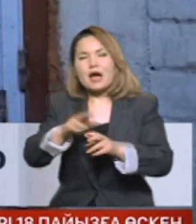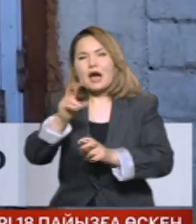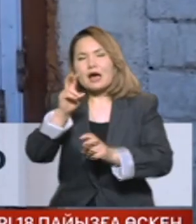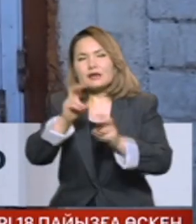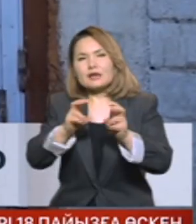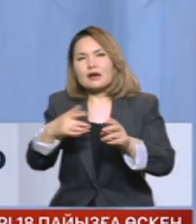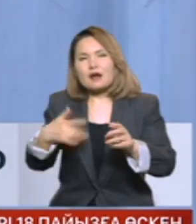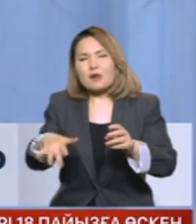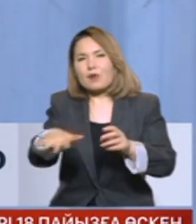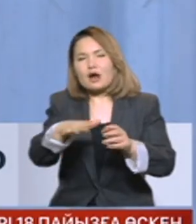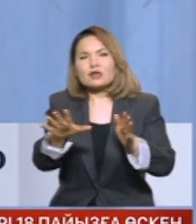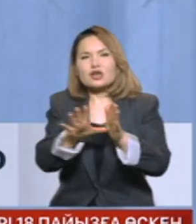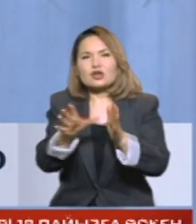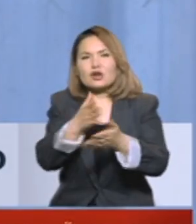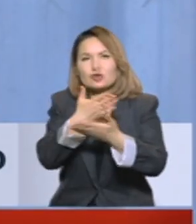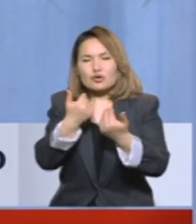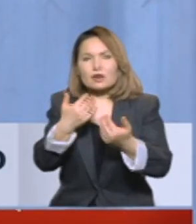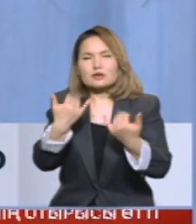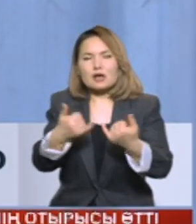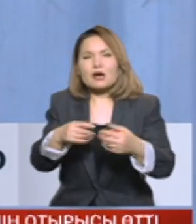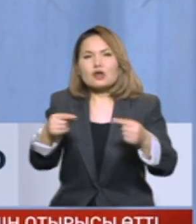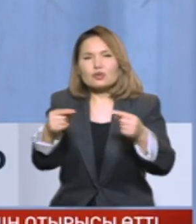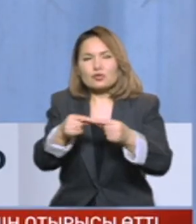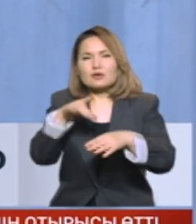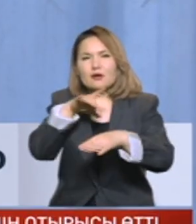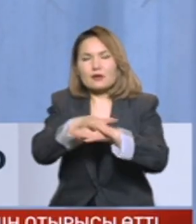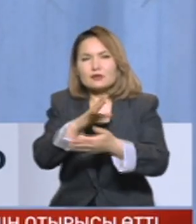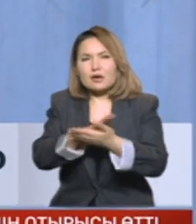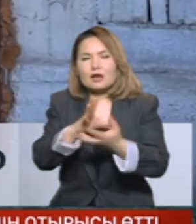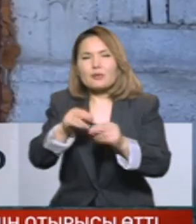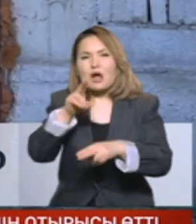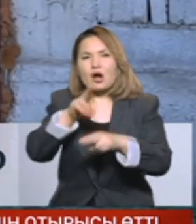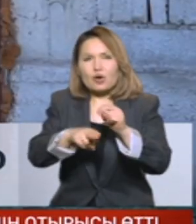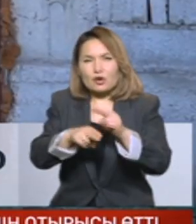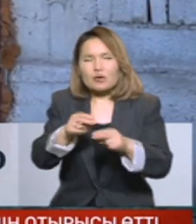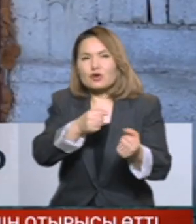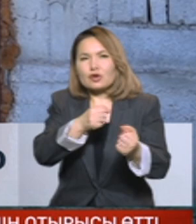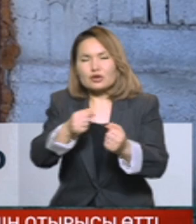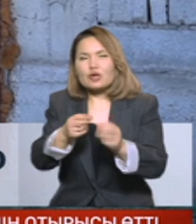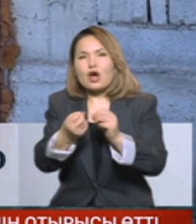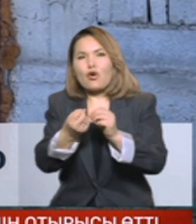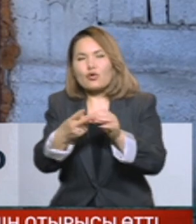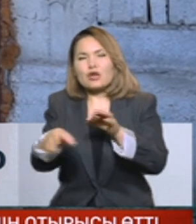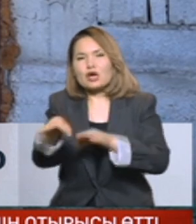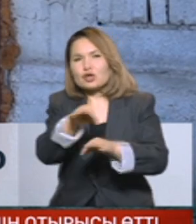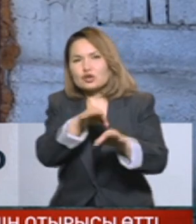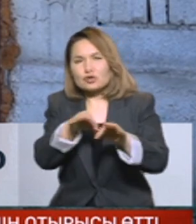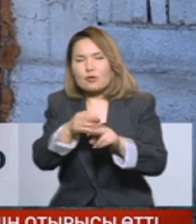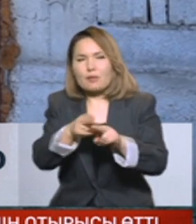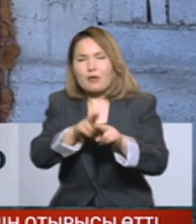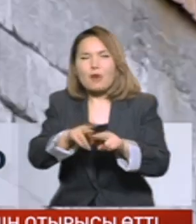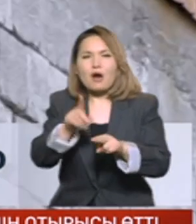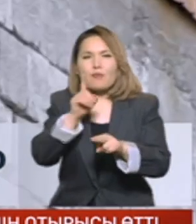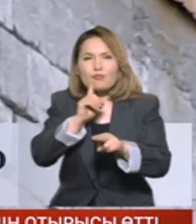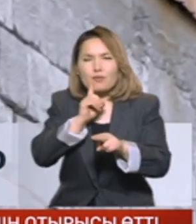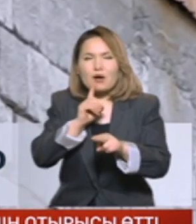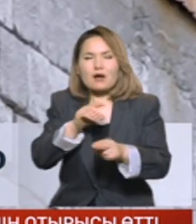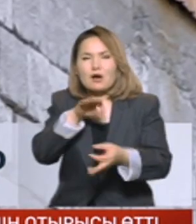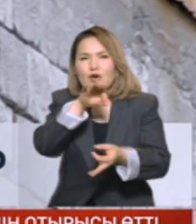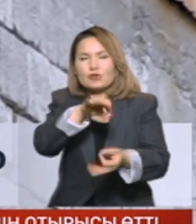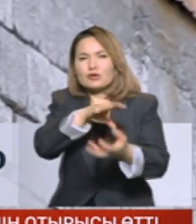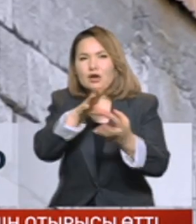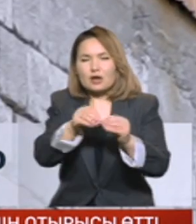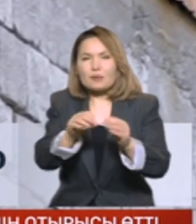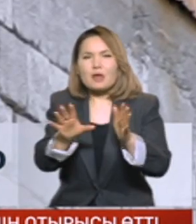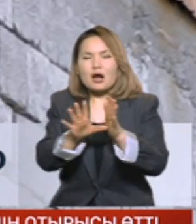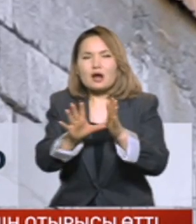аймағына инфрақұрылым тартылмағанын растады. Ал құрылыс түбегейлі тоқтаған жоқ дейді. Әзірге 12 жобаның 2-і ғана аяқталған. Ал коммуналдық желілерді тарту